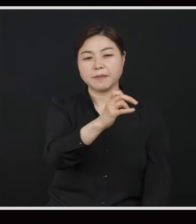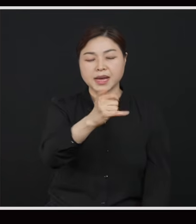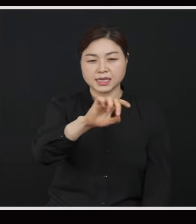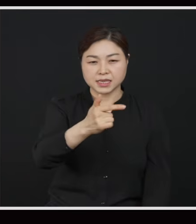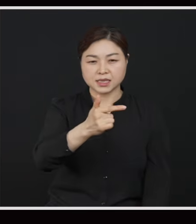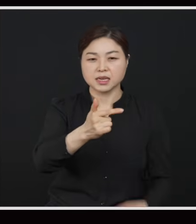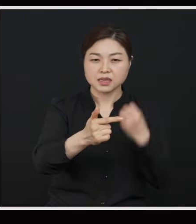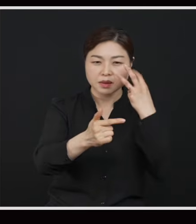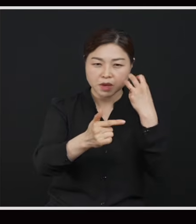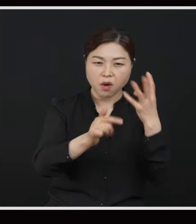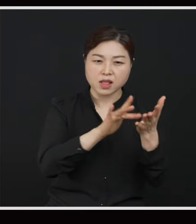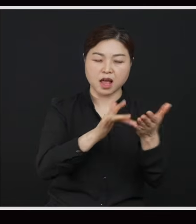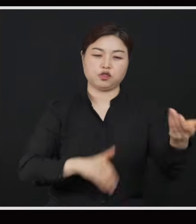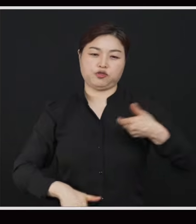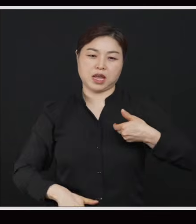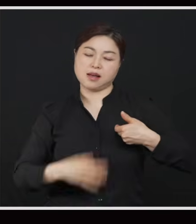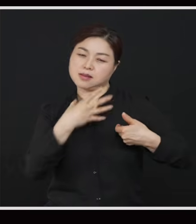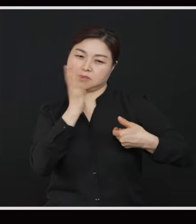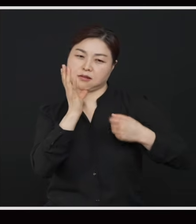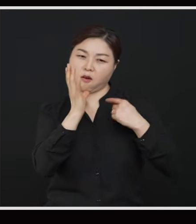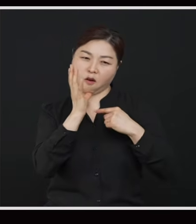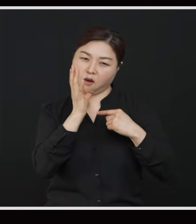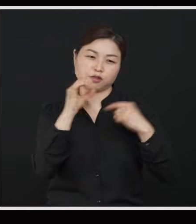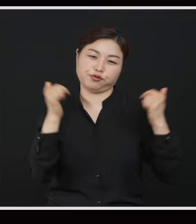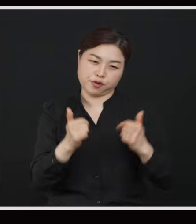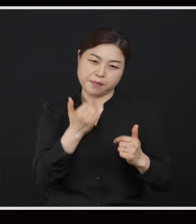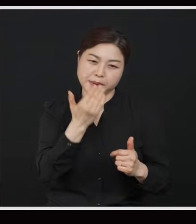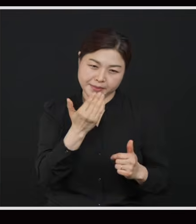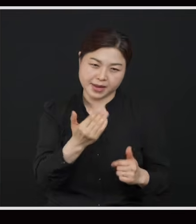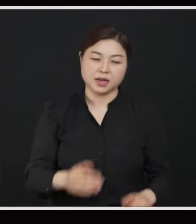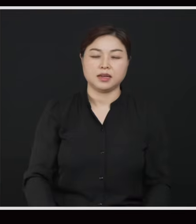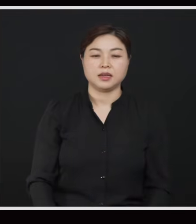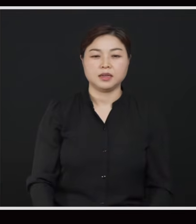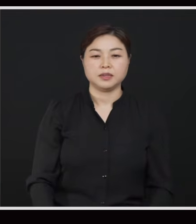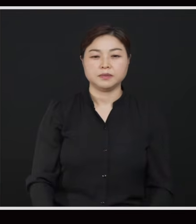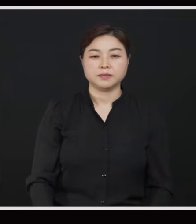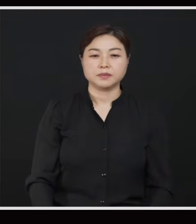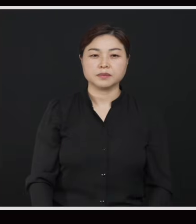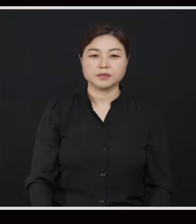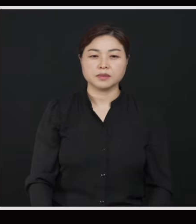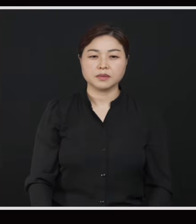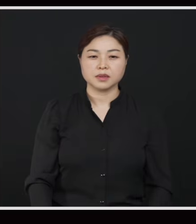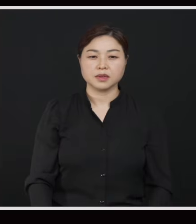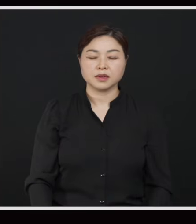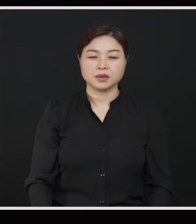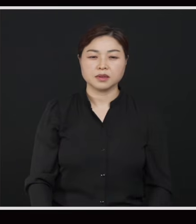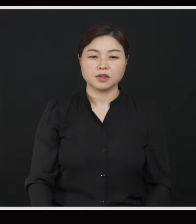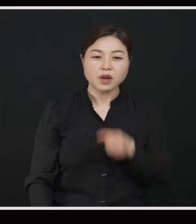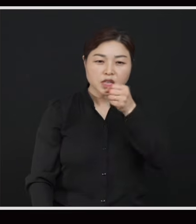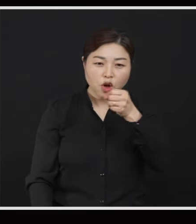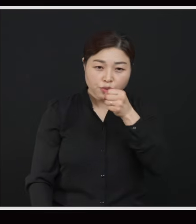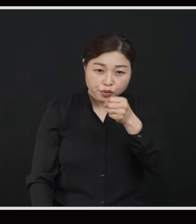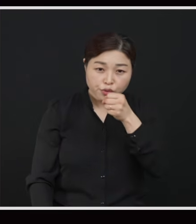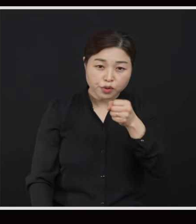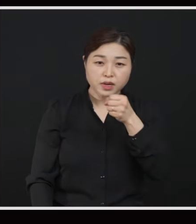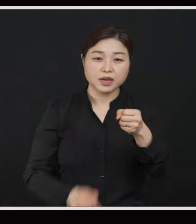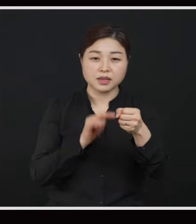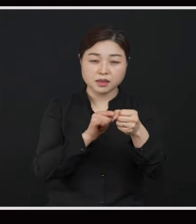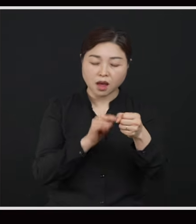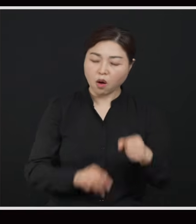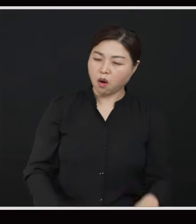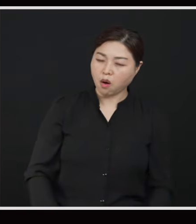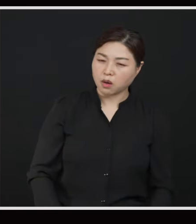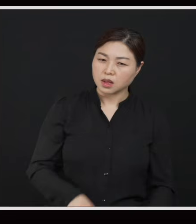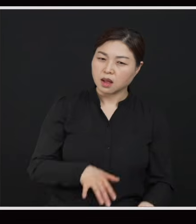라파마이신 3개월어치를 처방을 해준다더라. 노화를 걱정하시는 분들한테. 그래가지고 그 인터뷰를